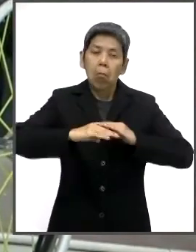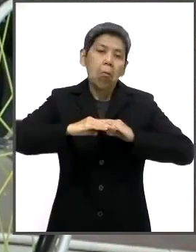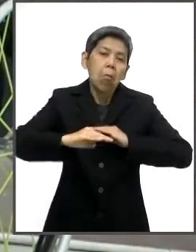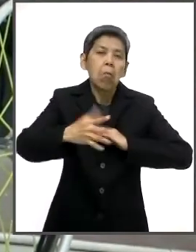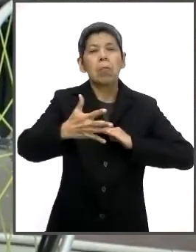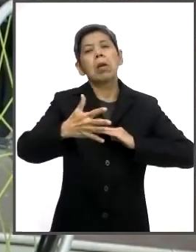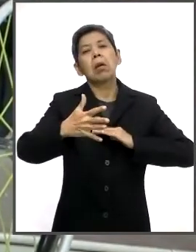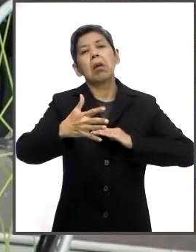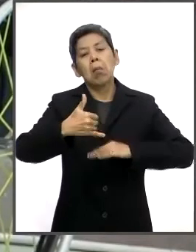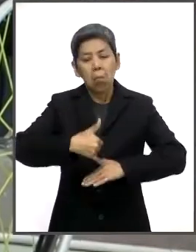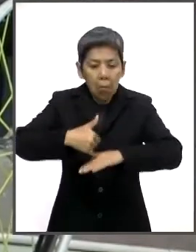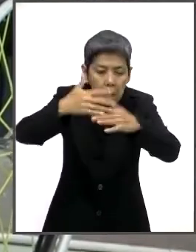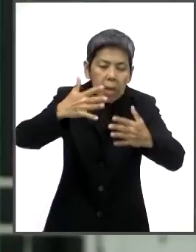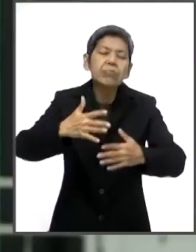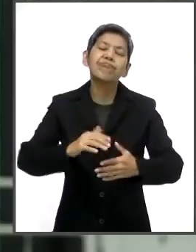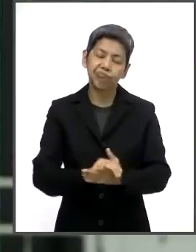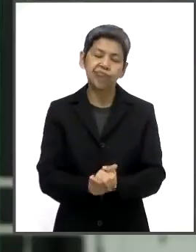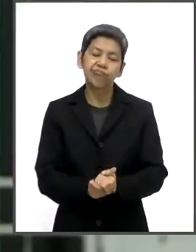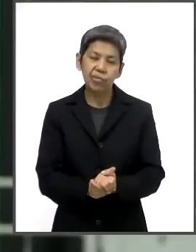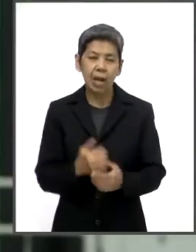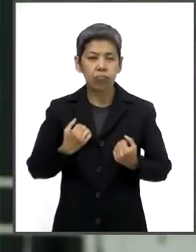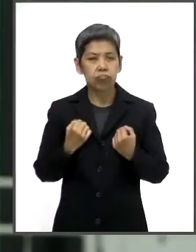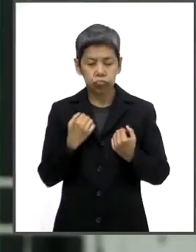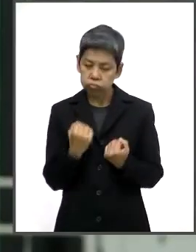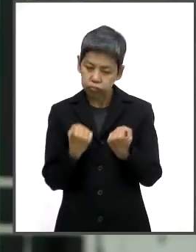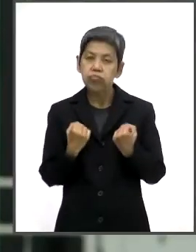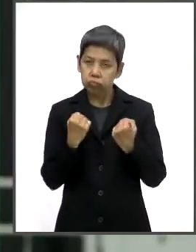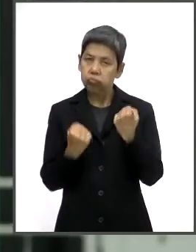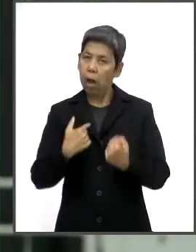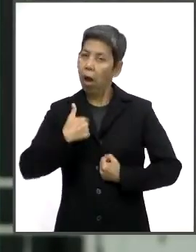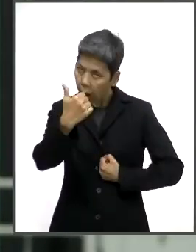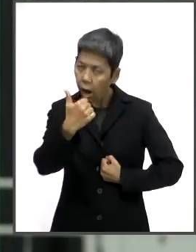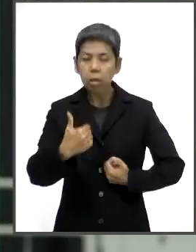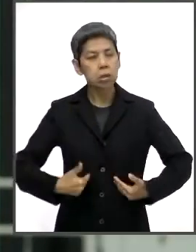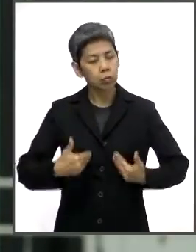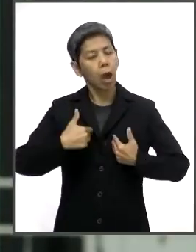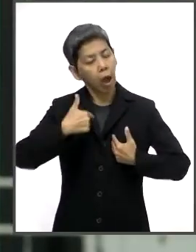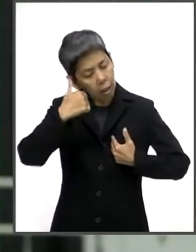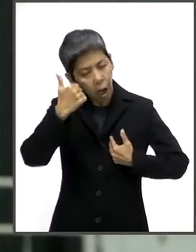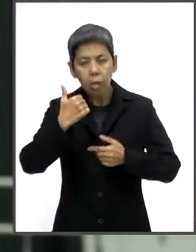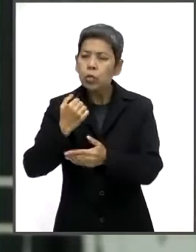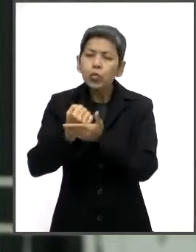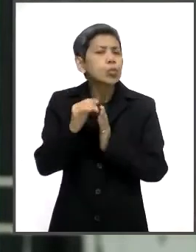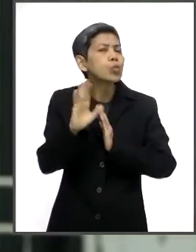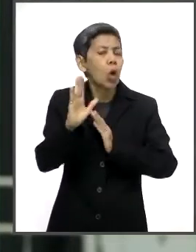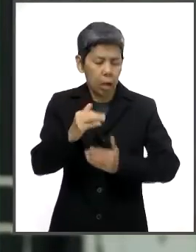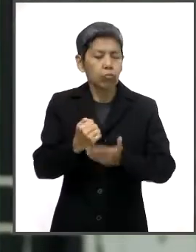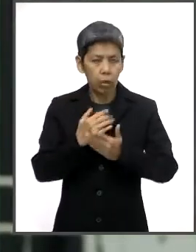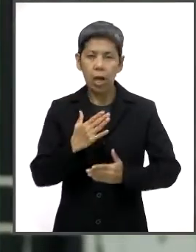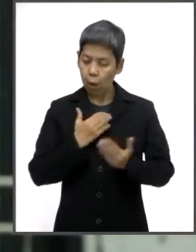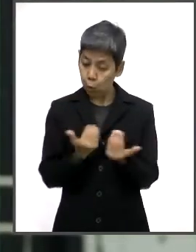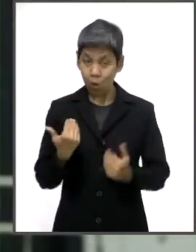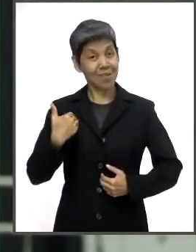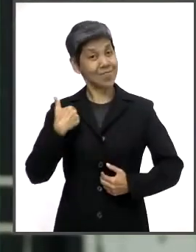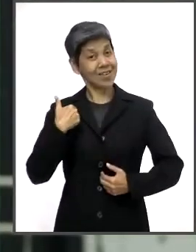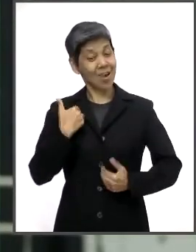ที่ไม่มีสิ่งอำนวยความสะดวกเท่านั้นเองนะคะพี่ขับรถเองได้พี่ใช้ชีวิตเองได้โดยไม่ต้องมีใครช่วยเหลือพี่ส